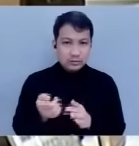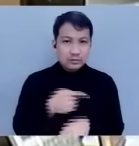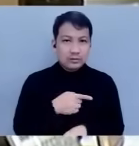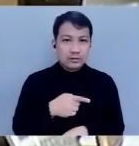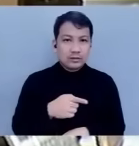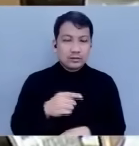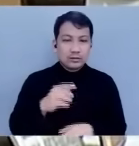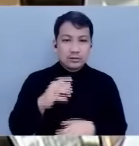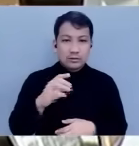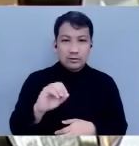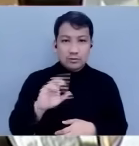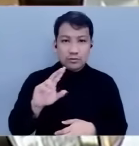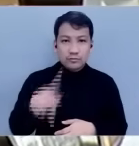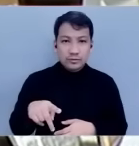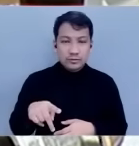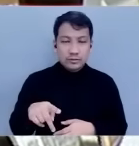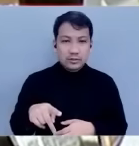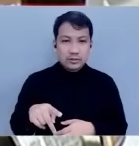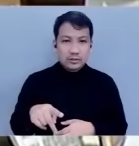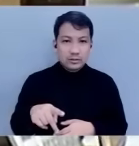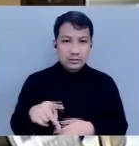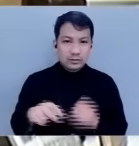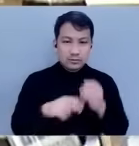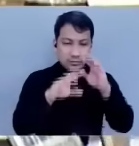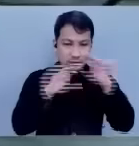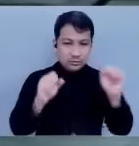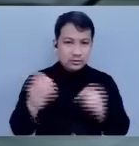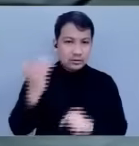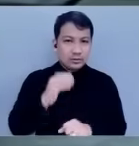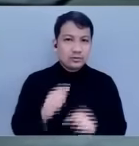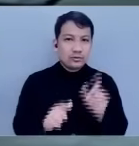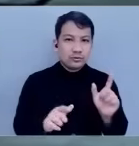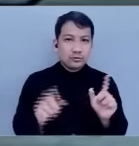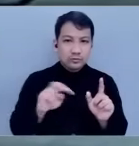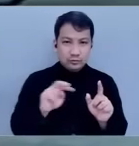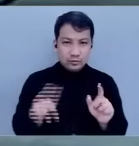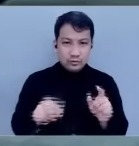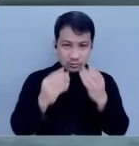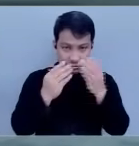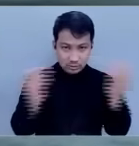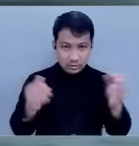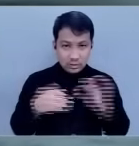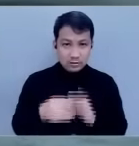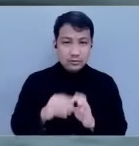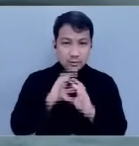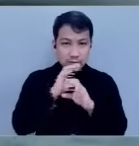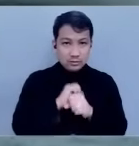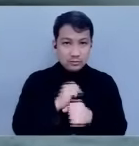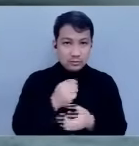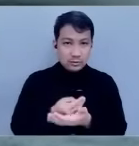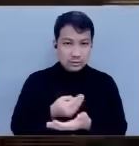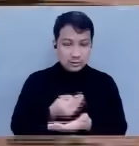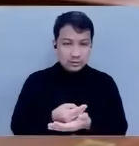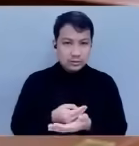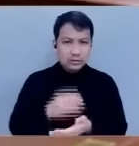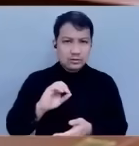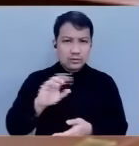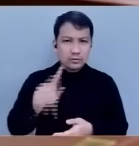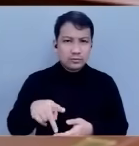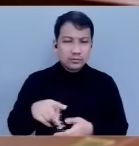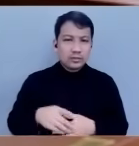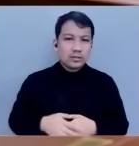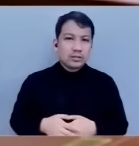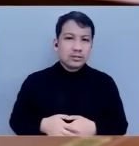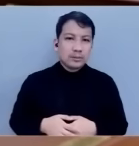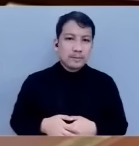President papuntang Office of the Vice President noong 2022 para magkaroon ng confidential funds ang OVP.